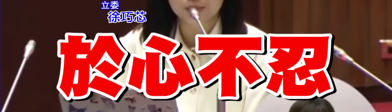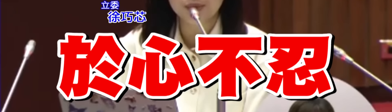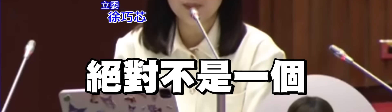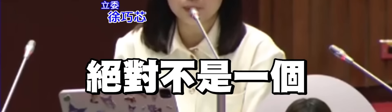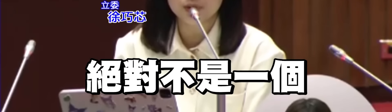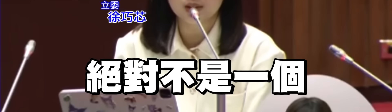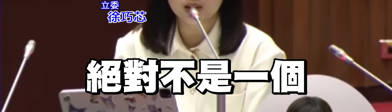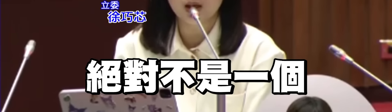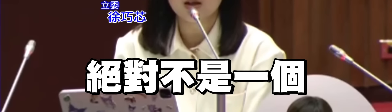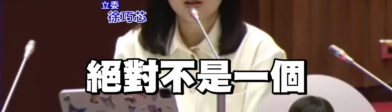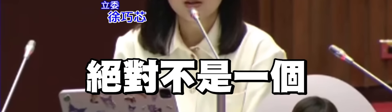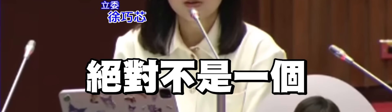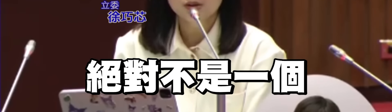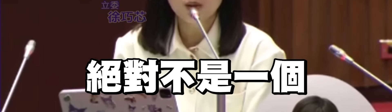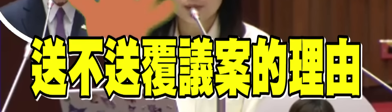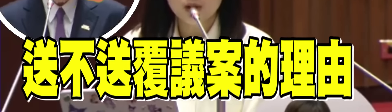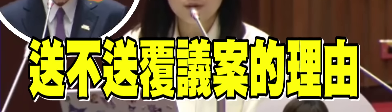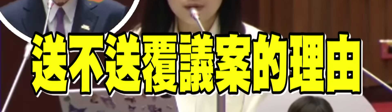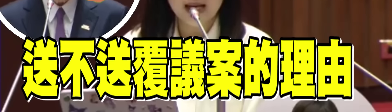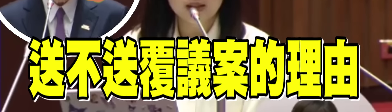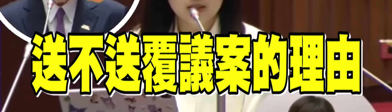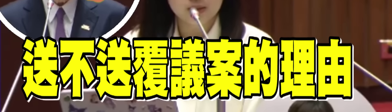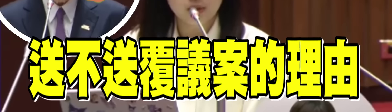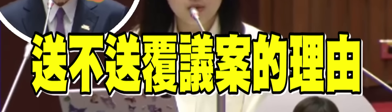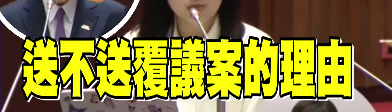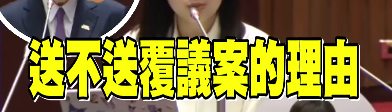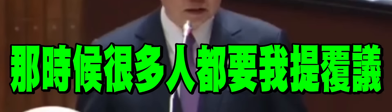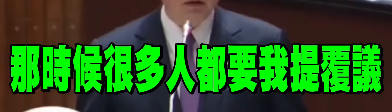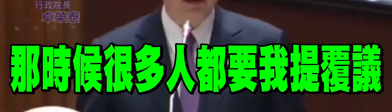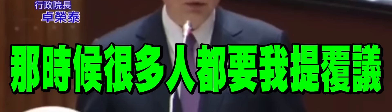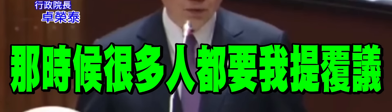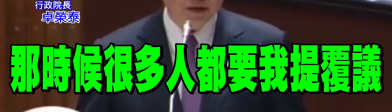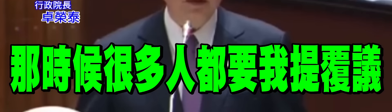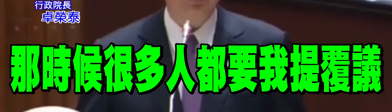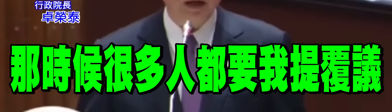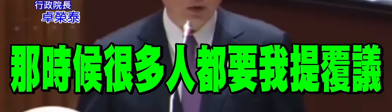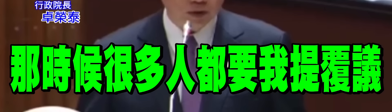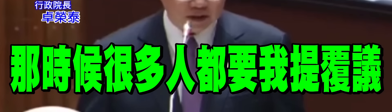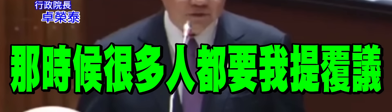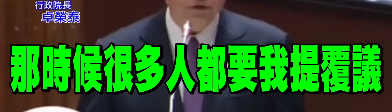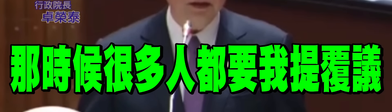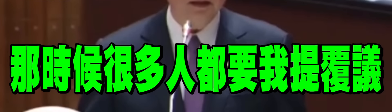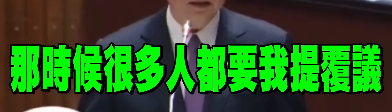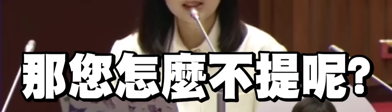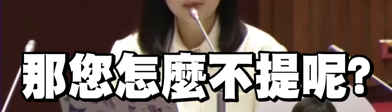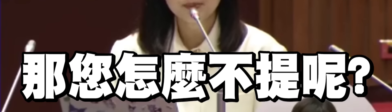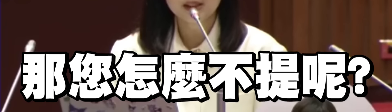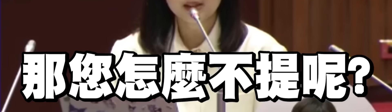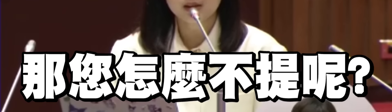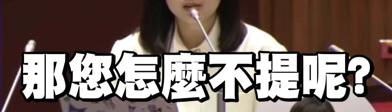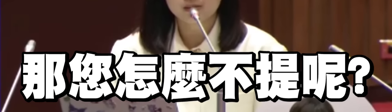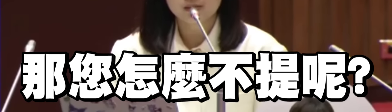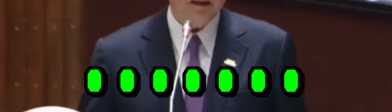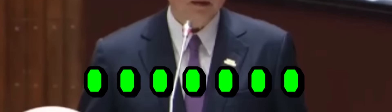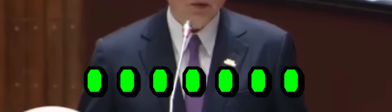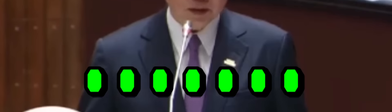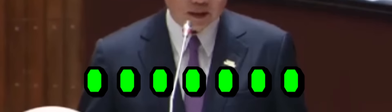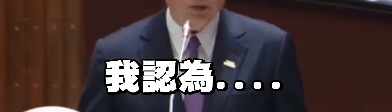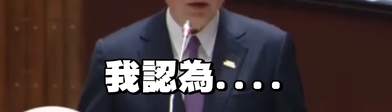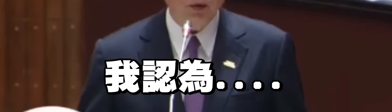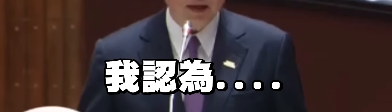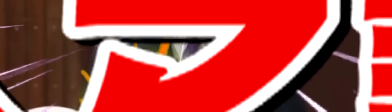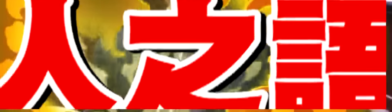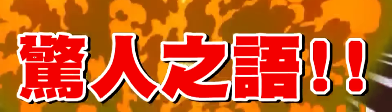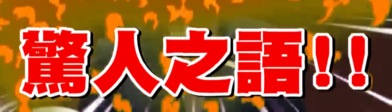心不忍绝对不是一个送不送复议案的理由。 那时候很多人都要我提复议， 那你怎么不提呢？